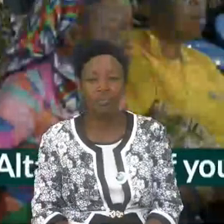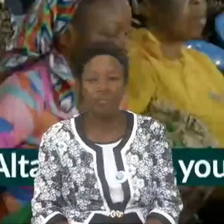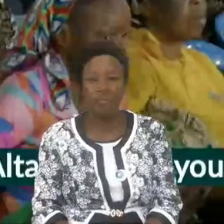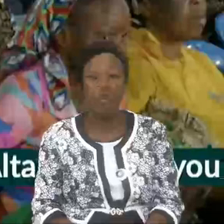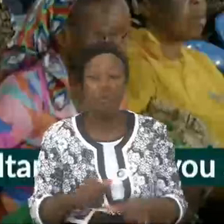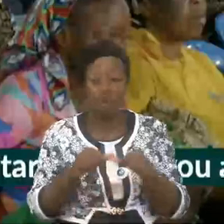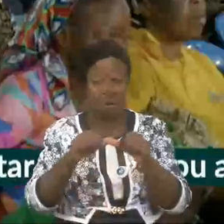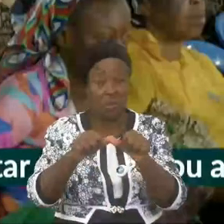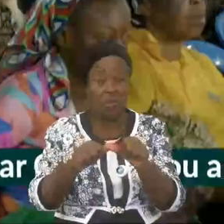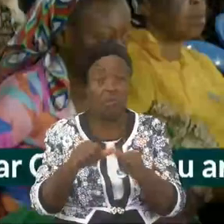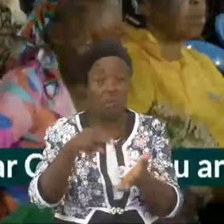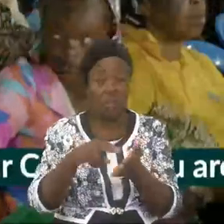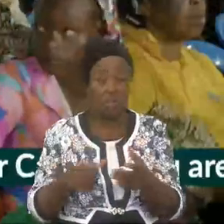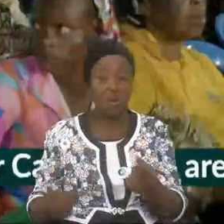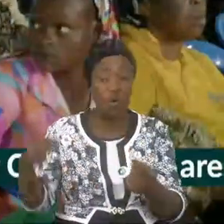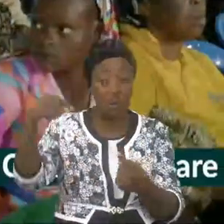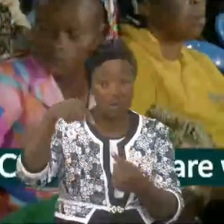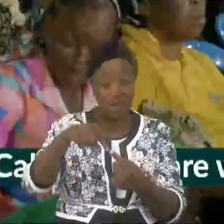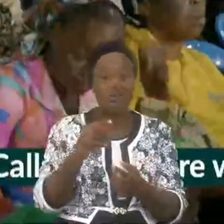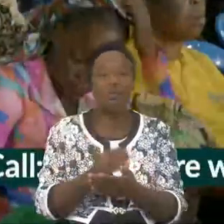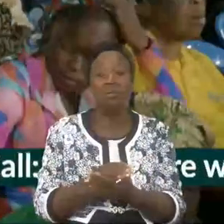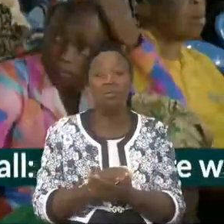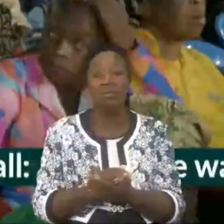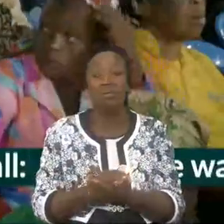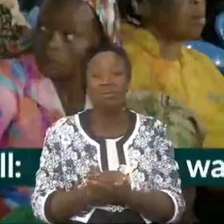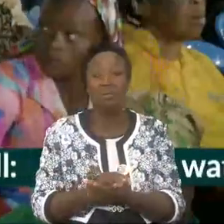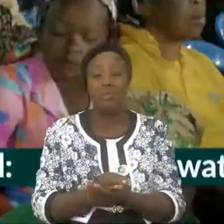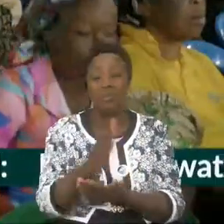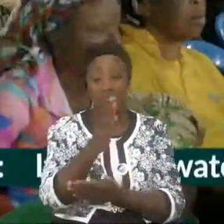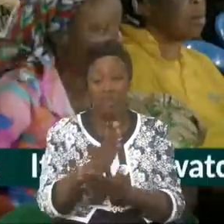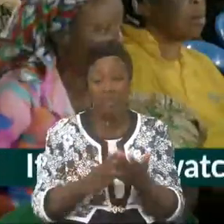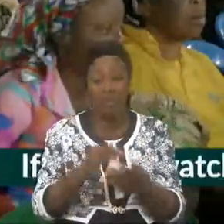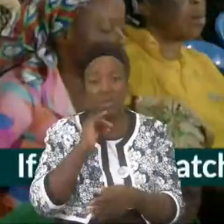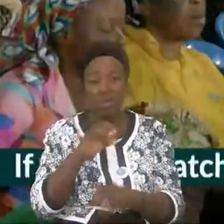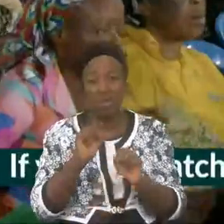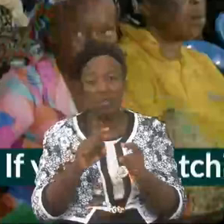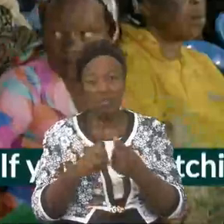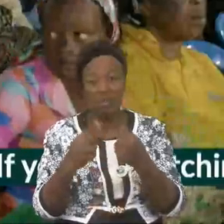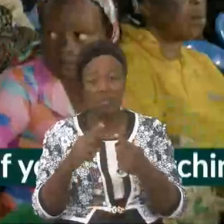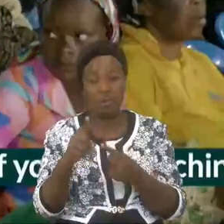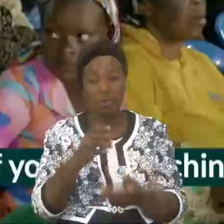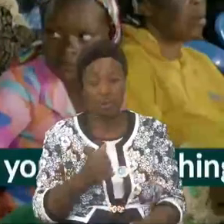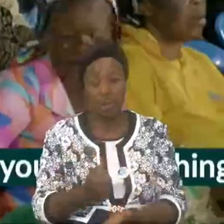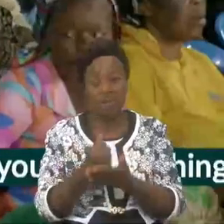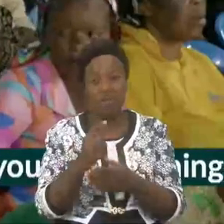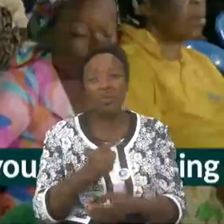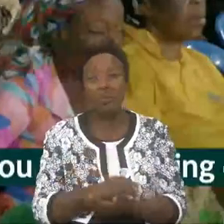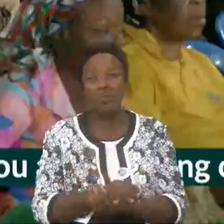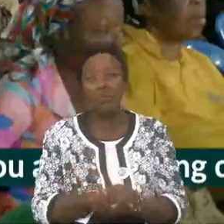soir. N'importe où vous êtes, dans une église locale, sur le champ de croisade, en plein air où vous êtes,